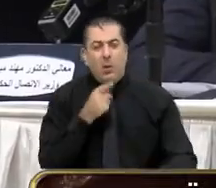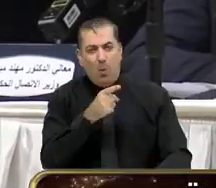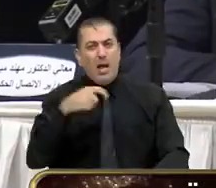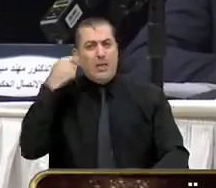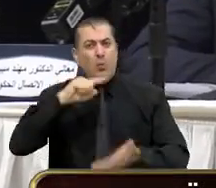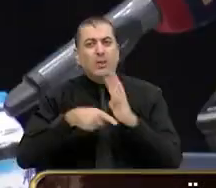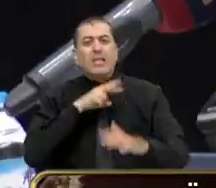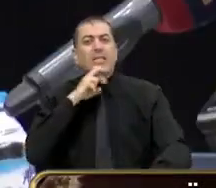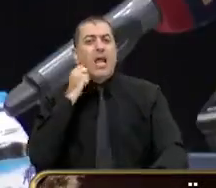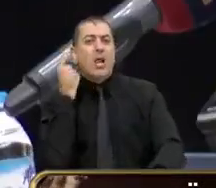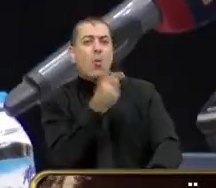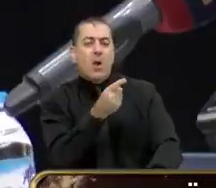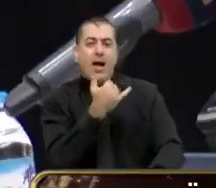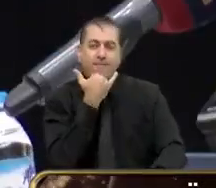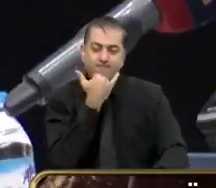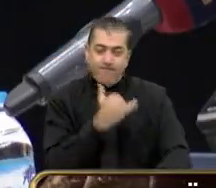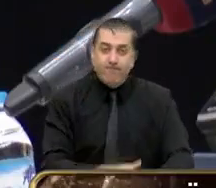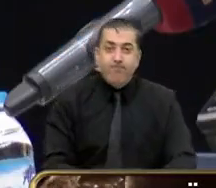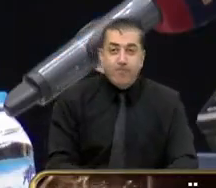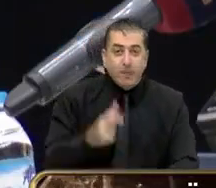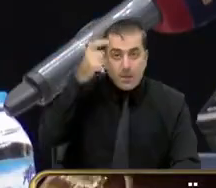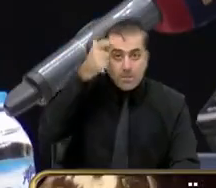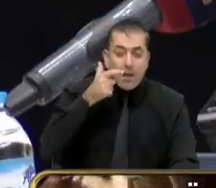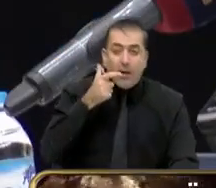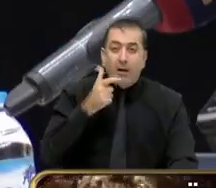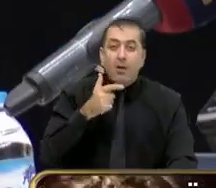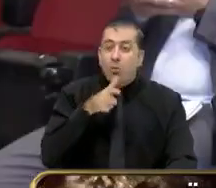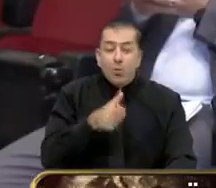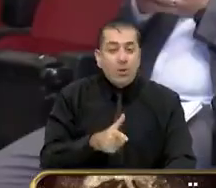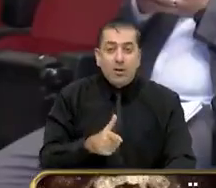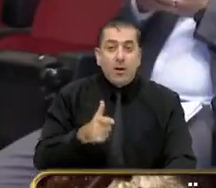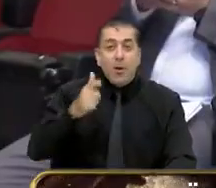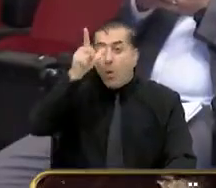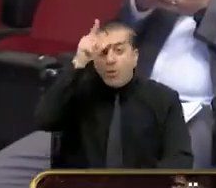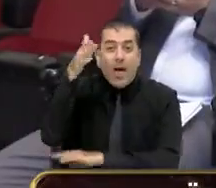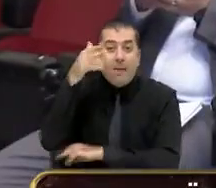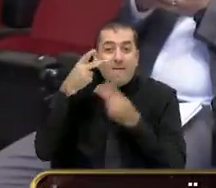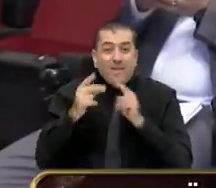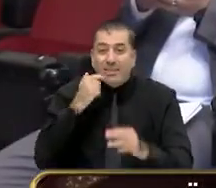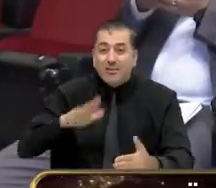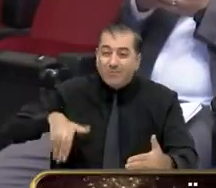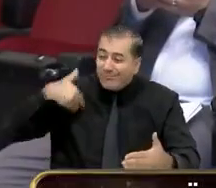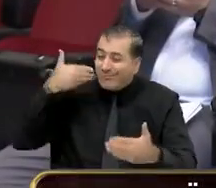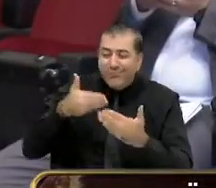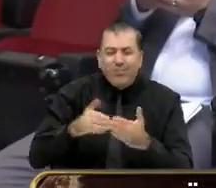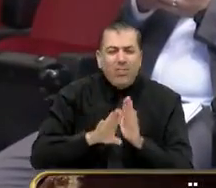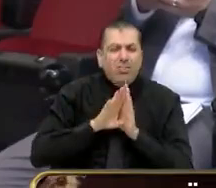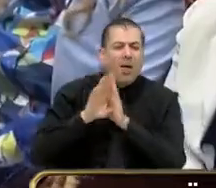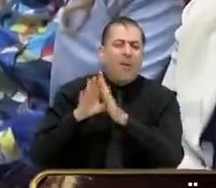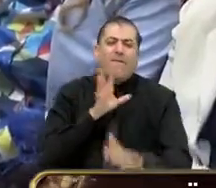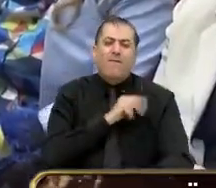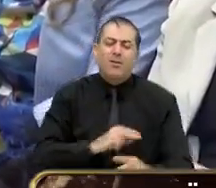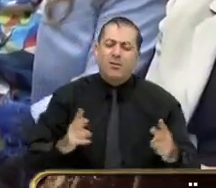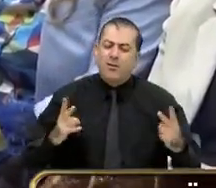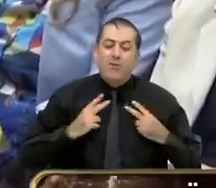تأسيس الدولة الأردنية كان وما يزال مساندا للحق الفلسطيني، مرورا بالحروب التي شارك بها الجيش